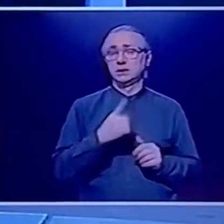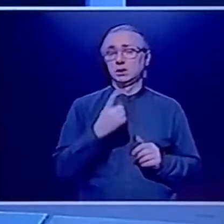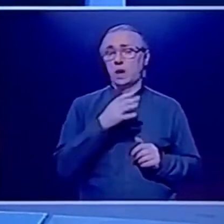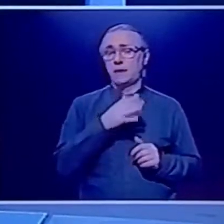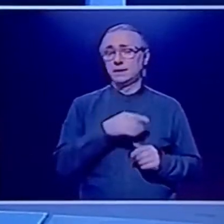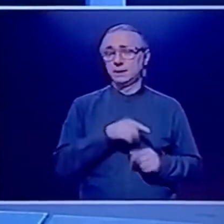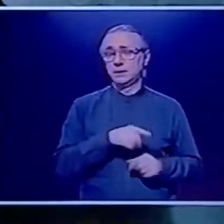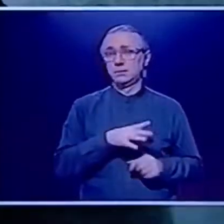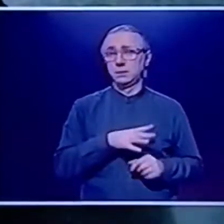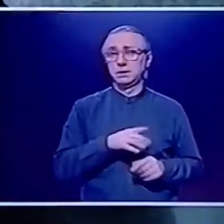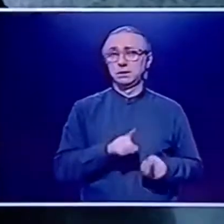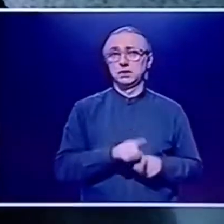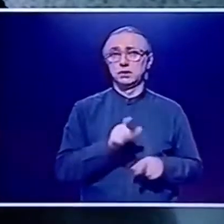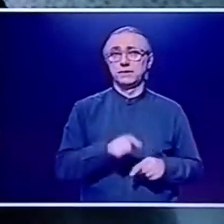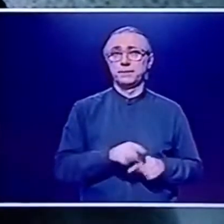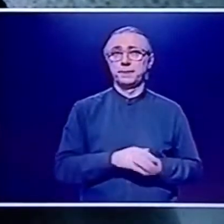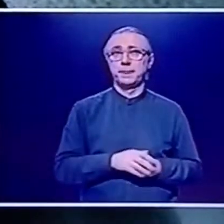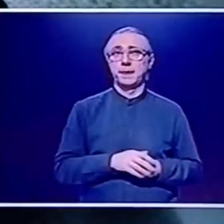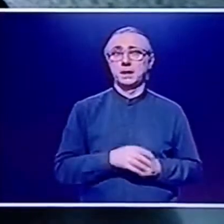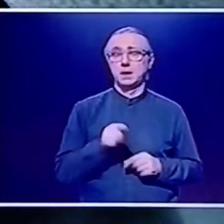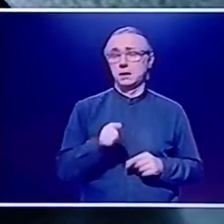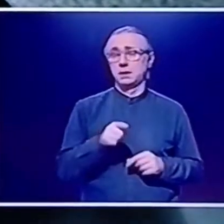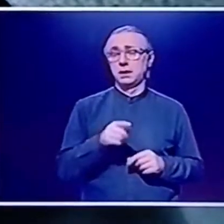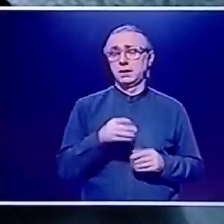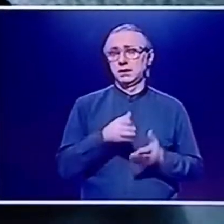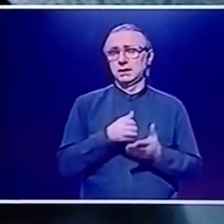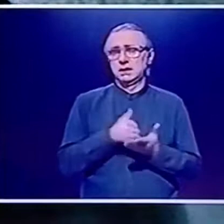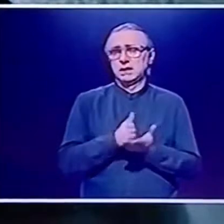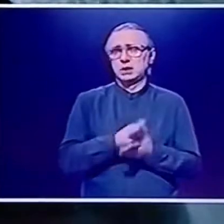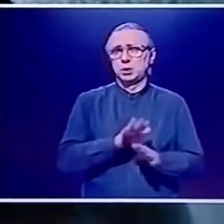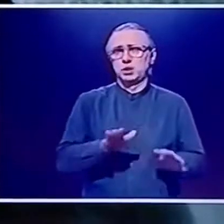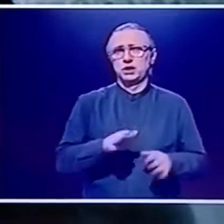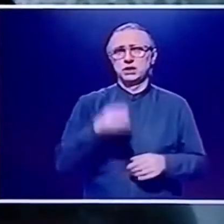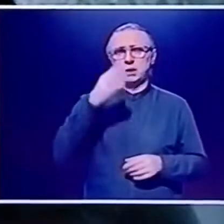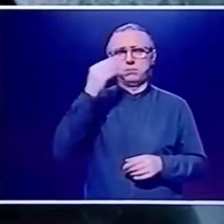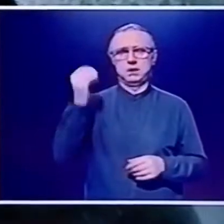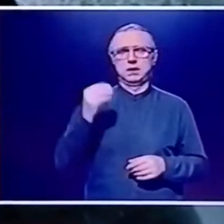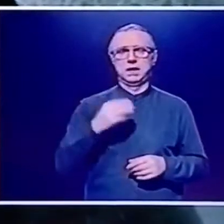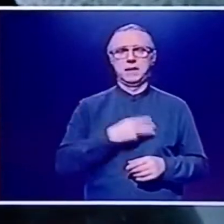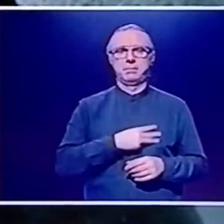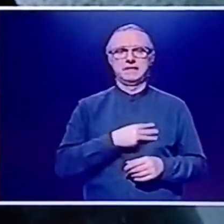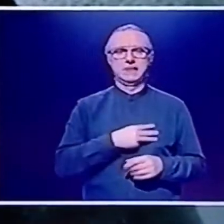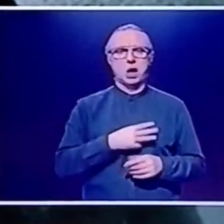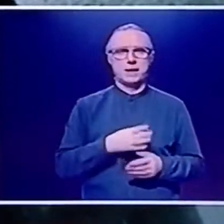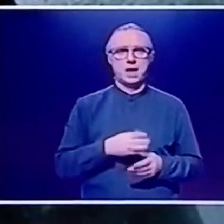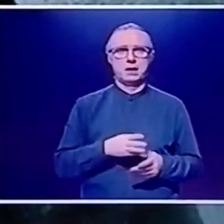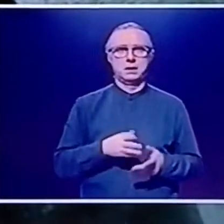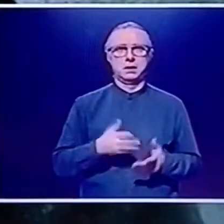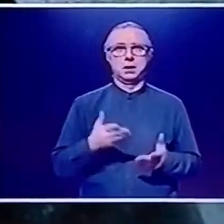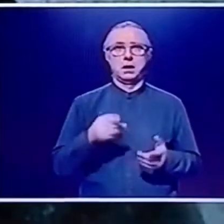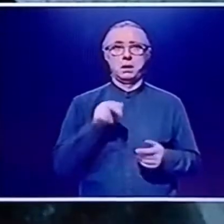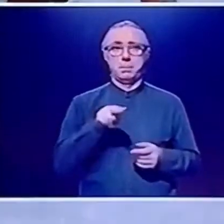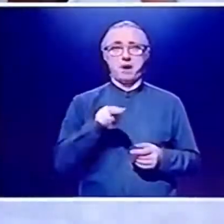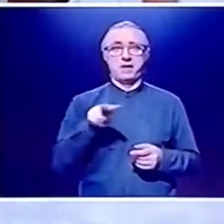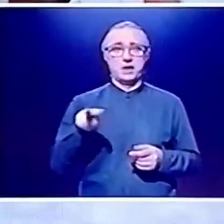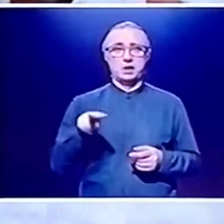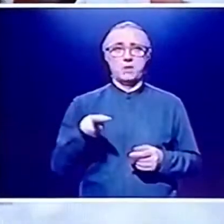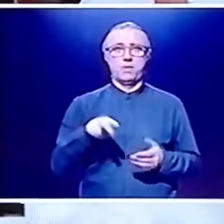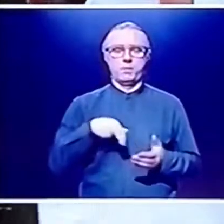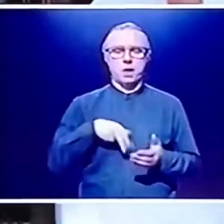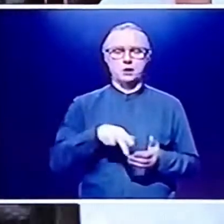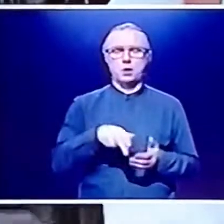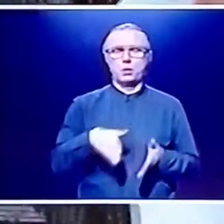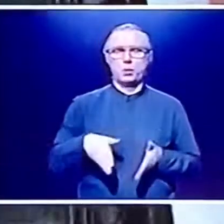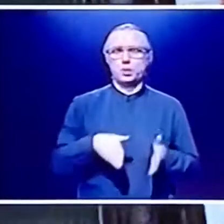Истомина. Русский незаслуженно забытый миссионер. Так называют Павла Леднева, который прошел путь от